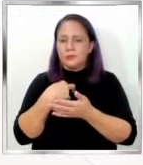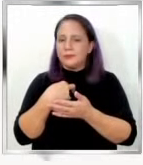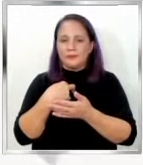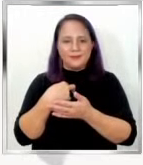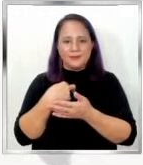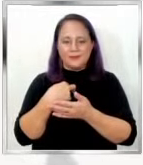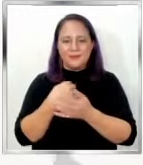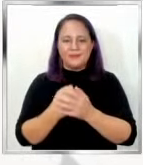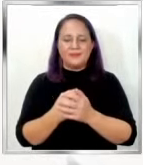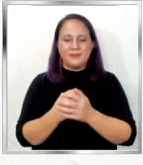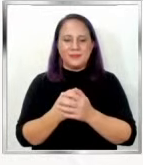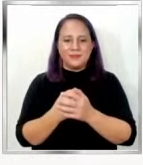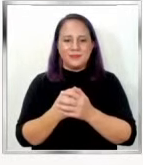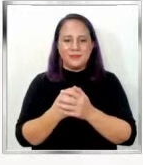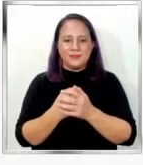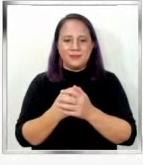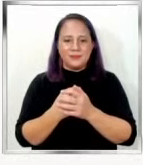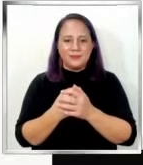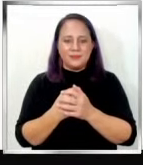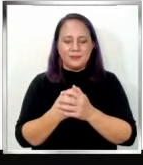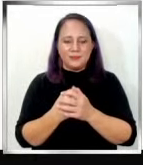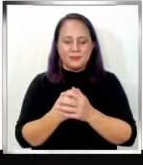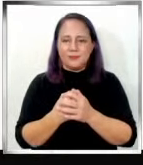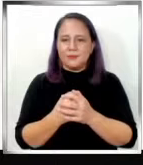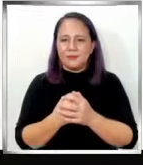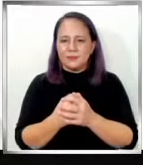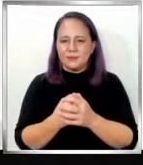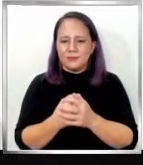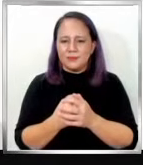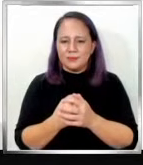The train stopped for the cat and the guy rescued the cat.